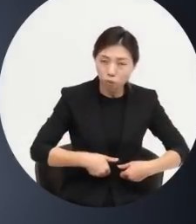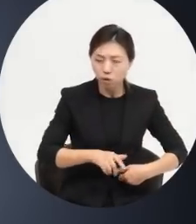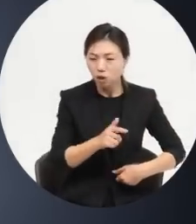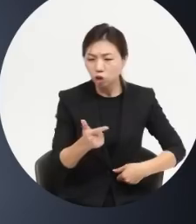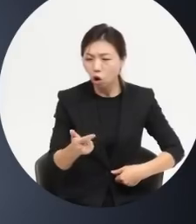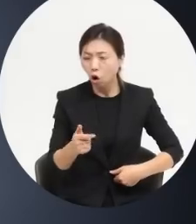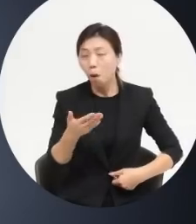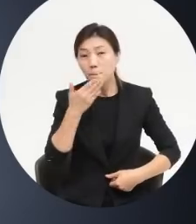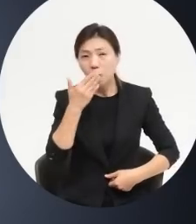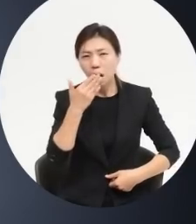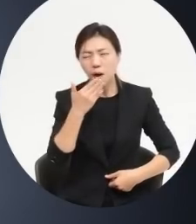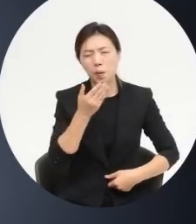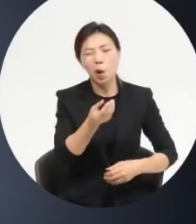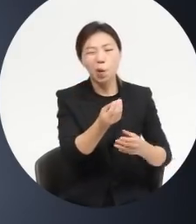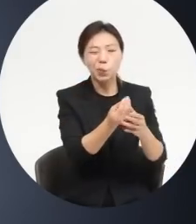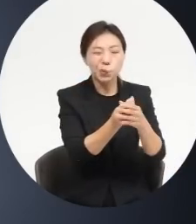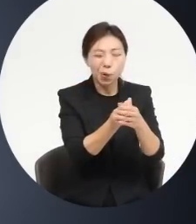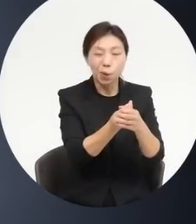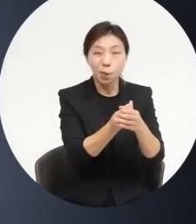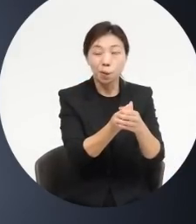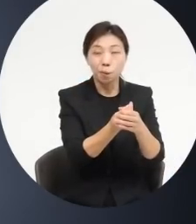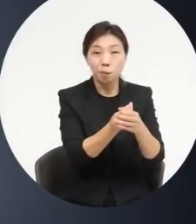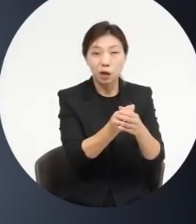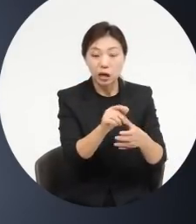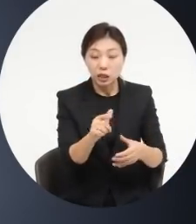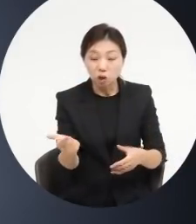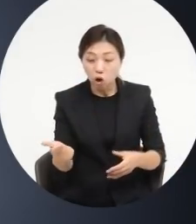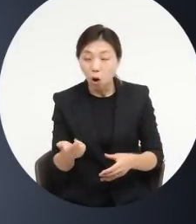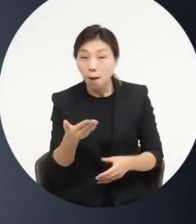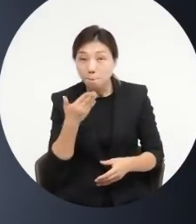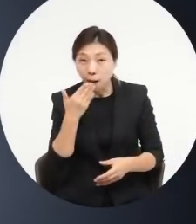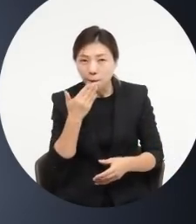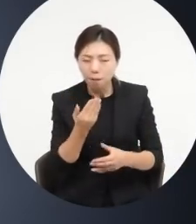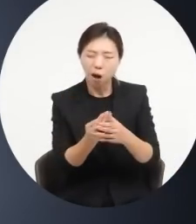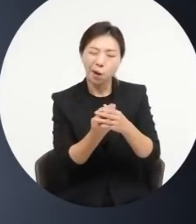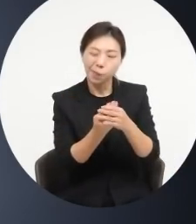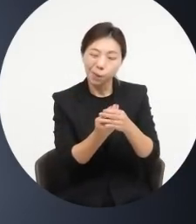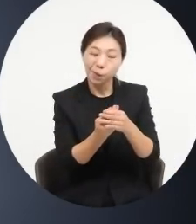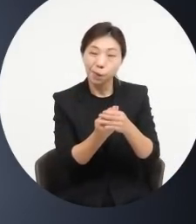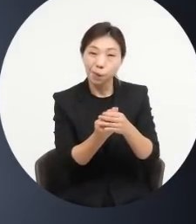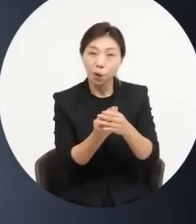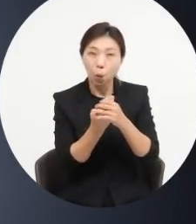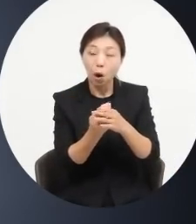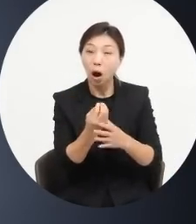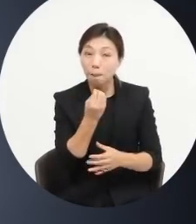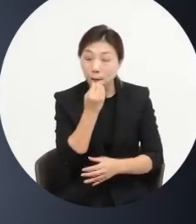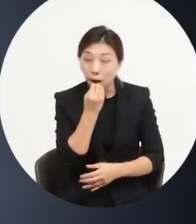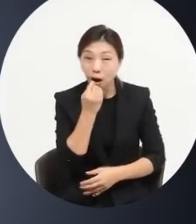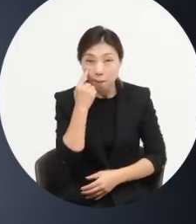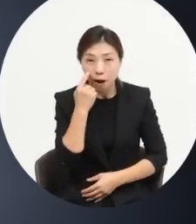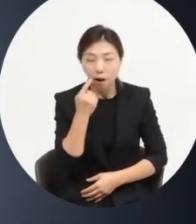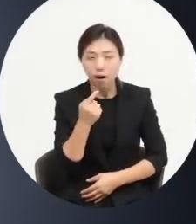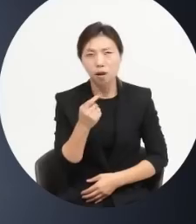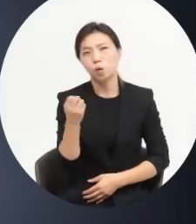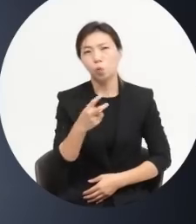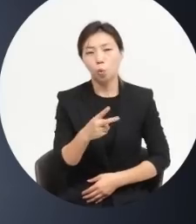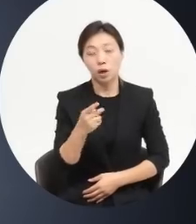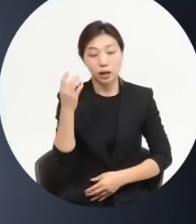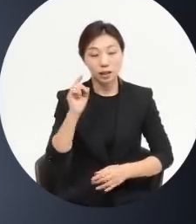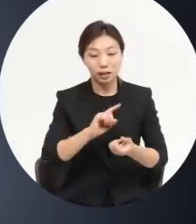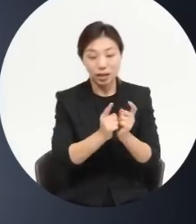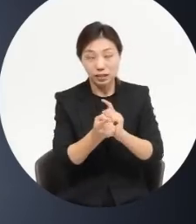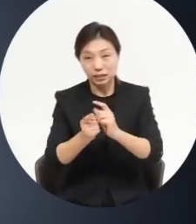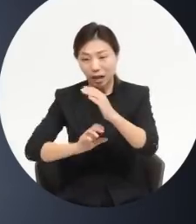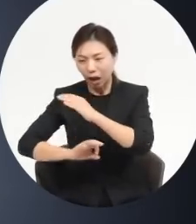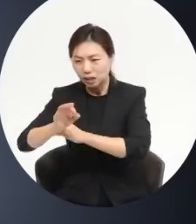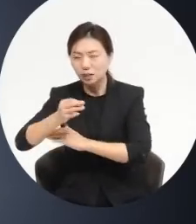그런데 저녁을 안 먹는다는 건 자기가 잠이 안 오면 안 되니까 저녁은 먹는데 좀 적게 먹는다. 대신에